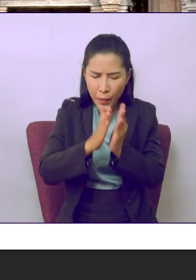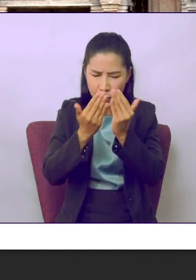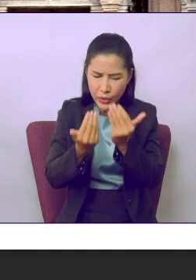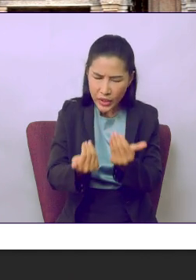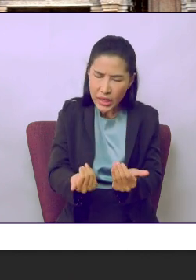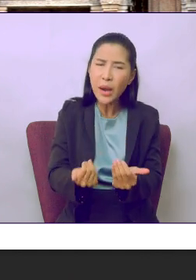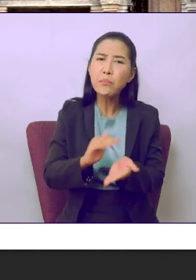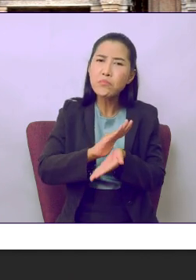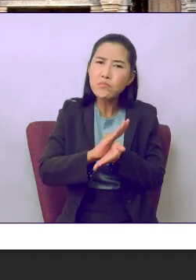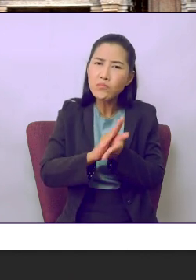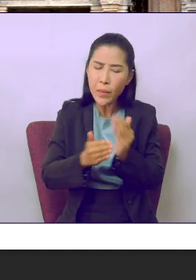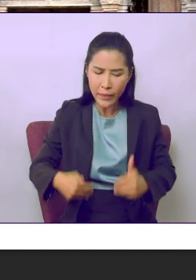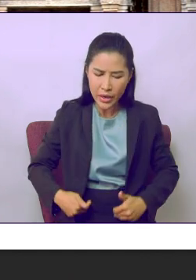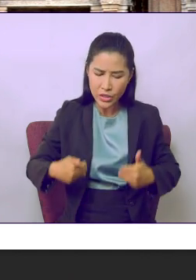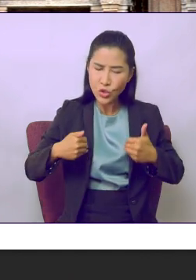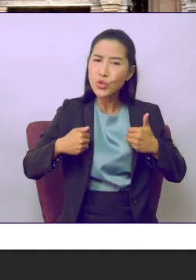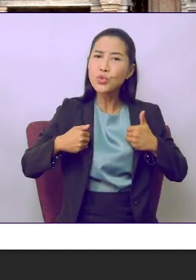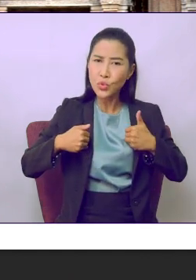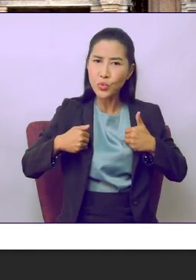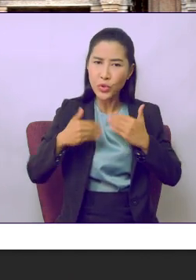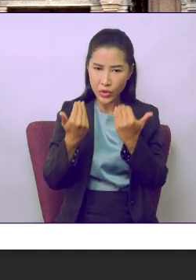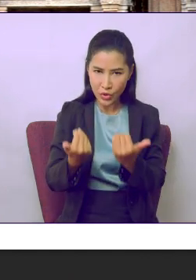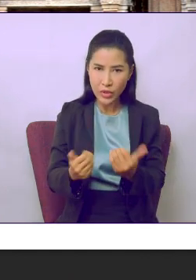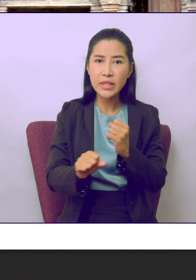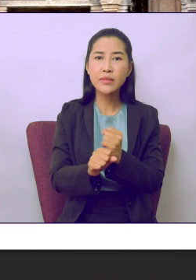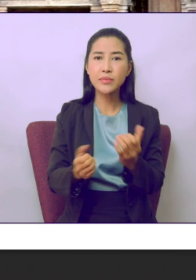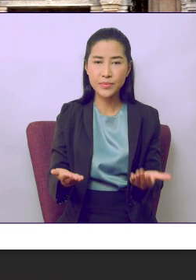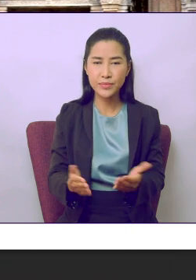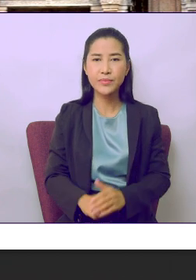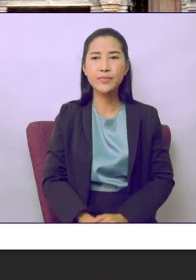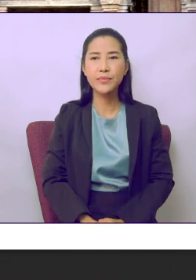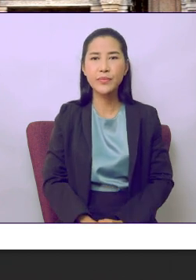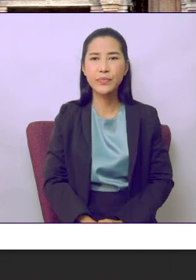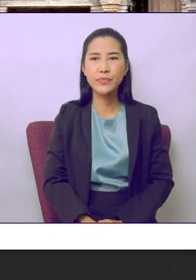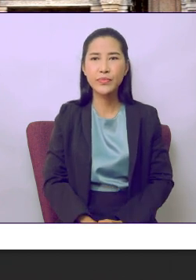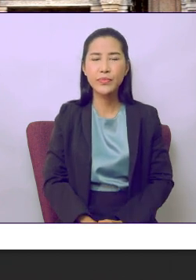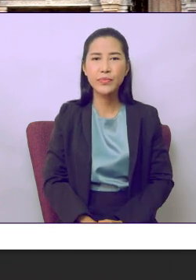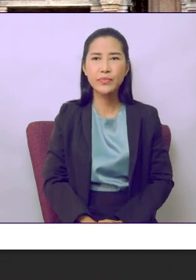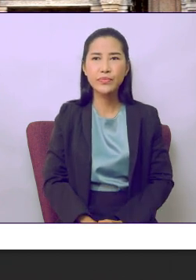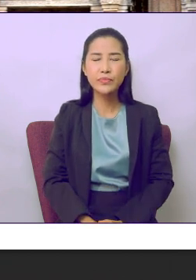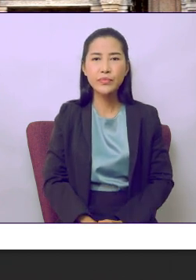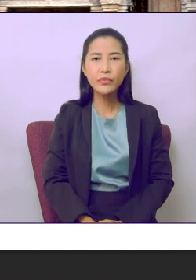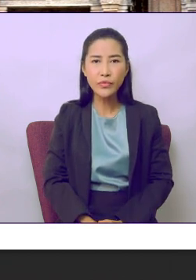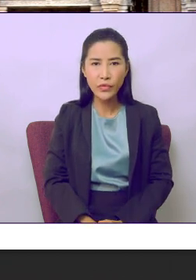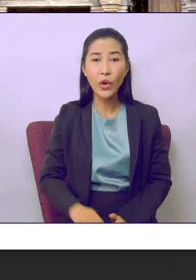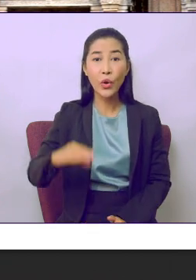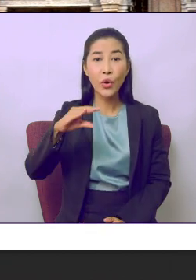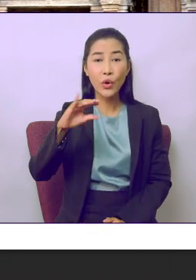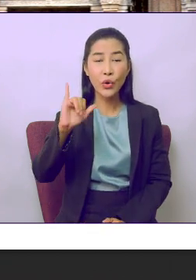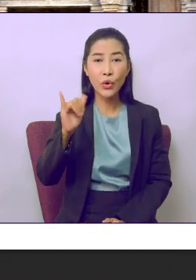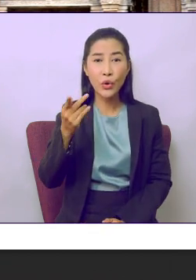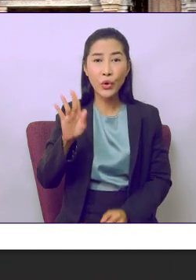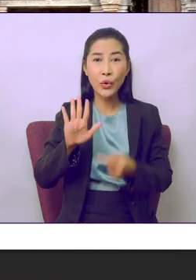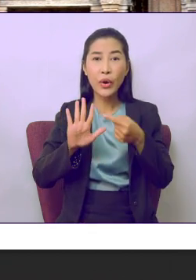ตรงนั้นน่ะมาประยุกต์กับชีวิตประจำวันเรายังไงนะครับอ่ะโยคะนะครับก็หมายก็มีจุดประสงค์นะครับ